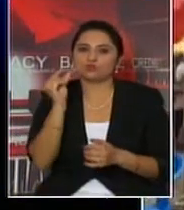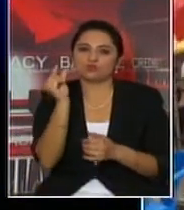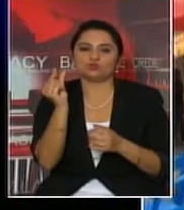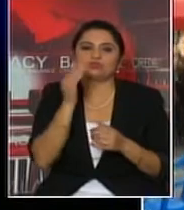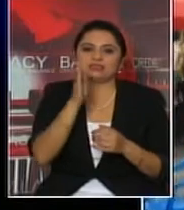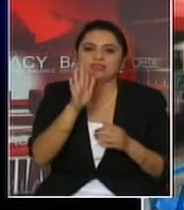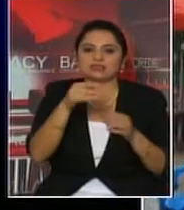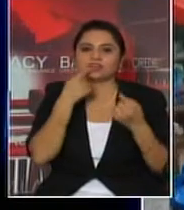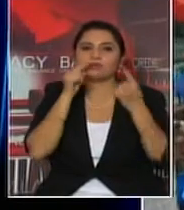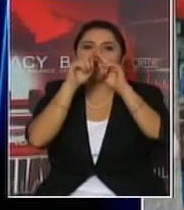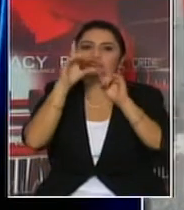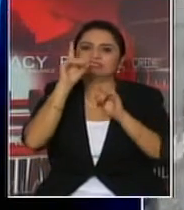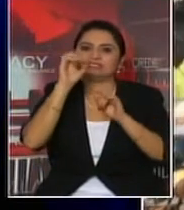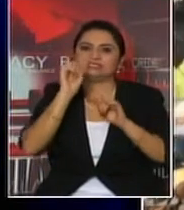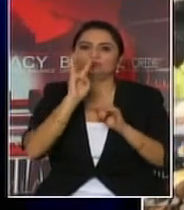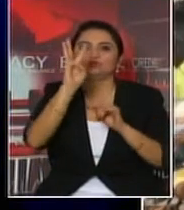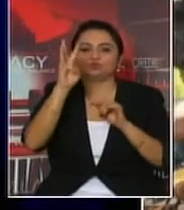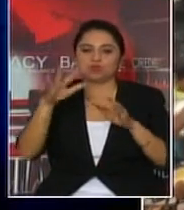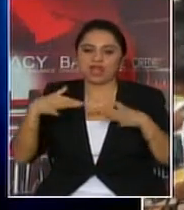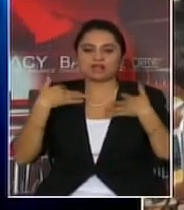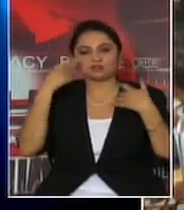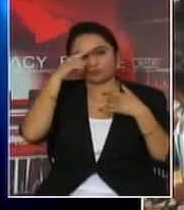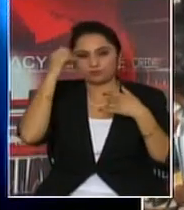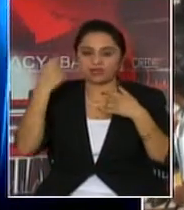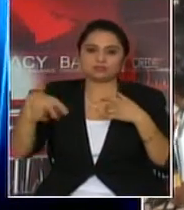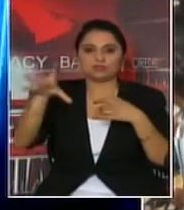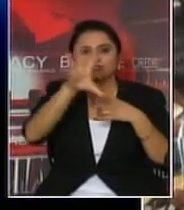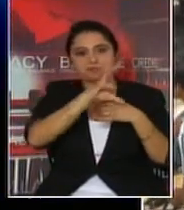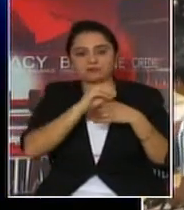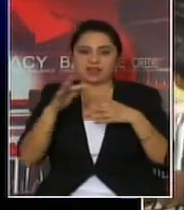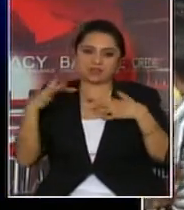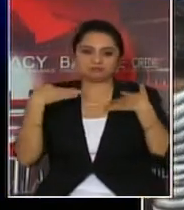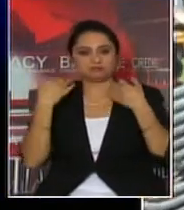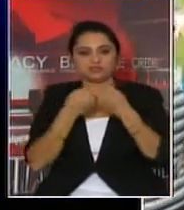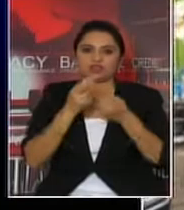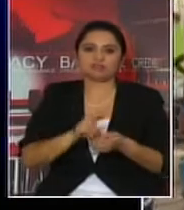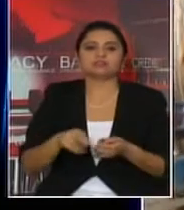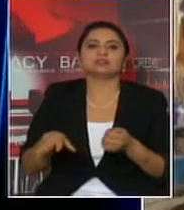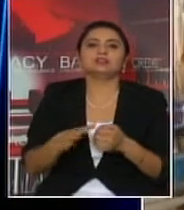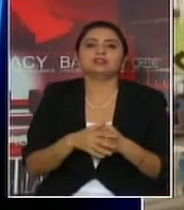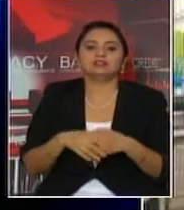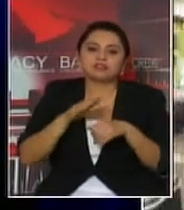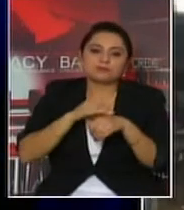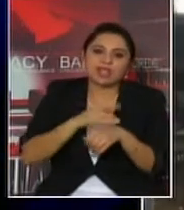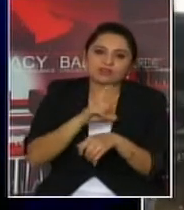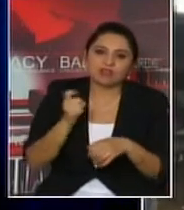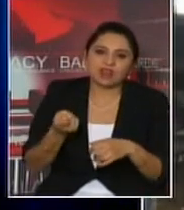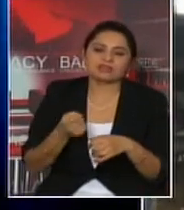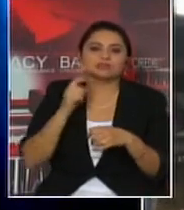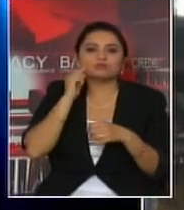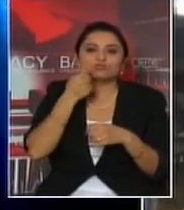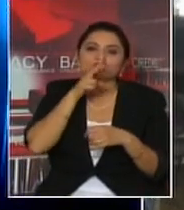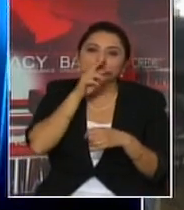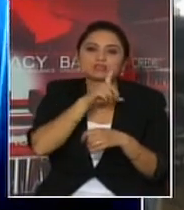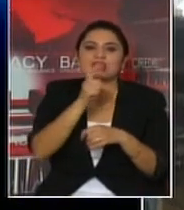ल्याएको माउन्टेन ड्यूको आकर्षक विज्ञापनले सायद धेरैको ध्यान तान्ने गरेको छ। साहसका लागि, मायाका लागि, मिठो